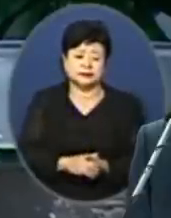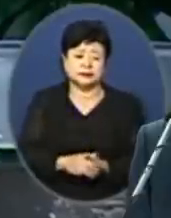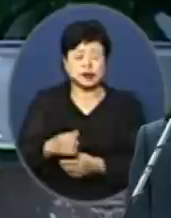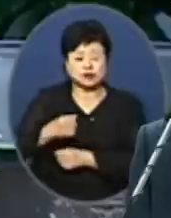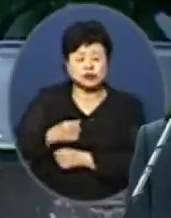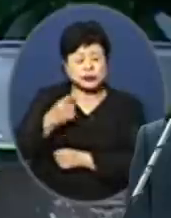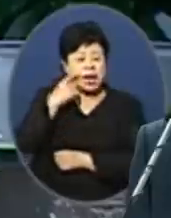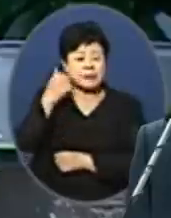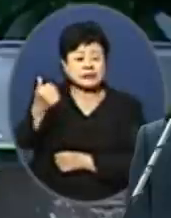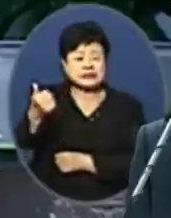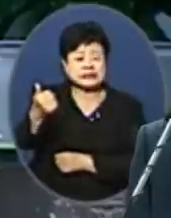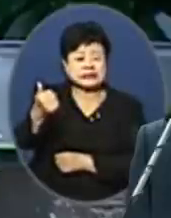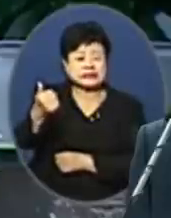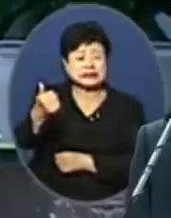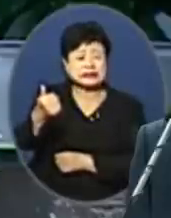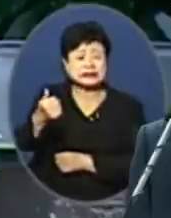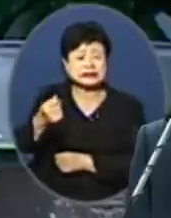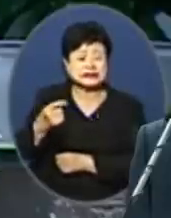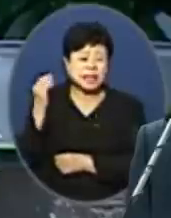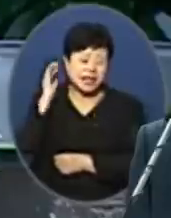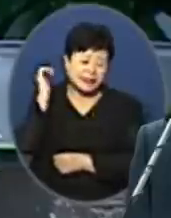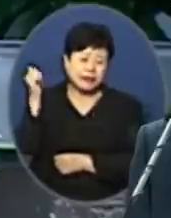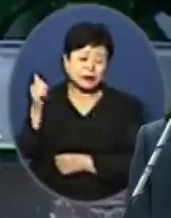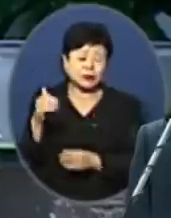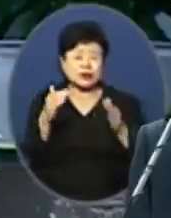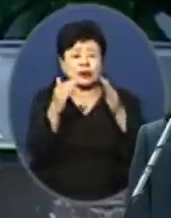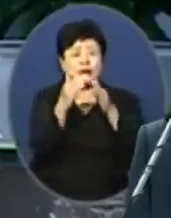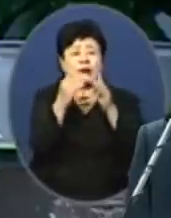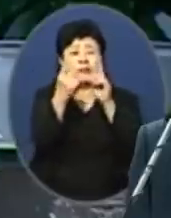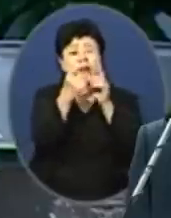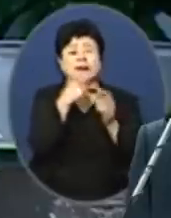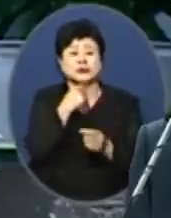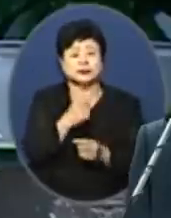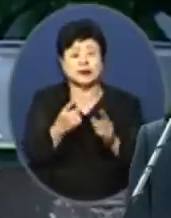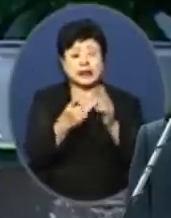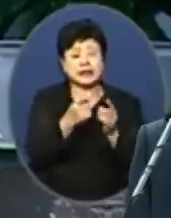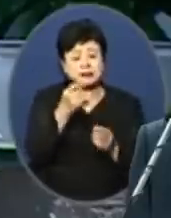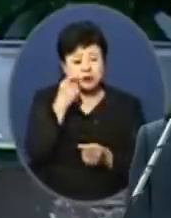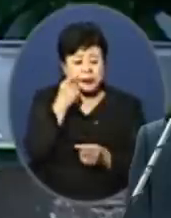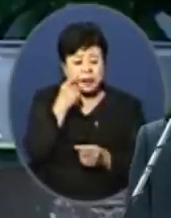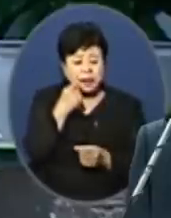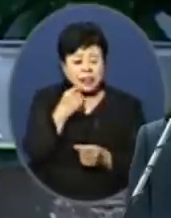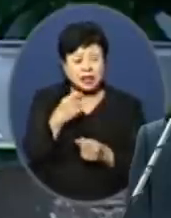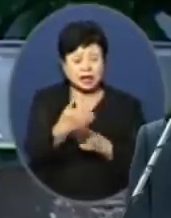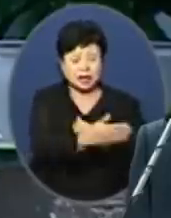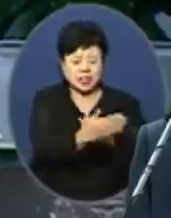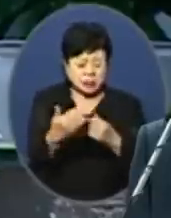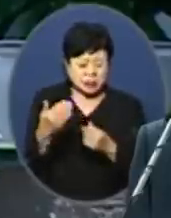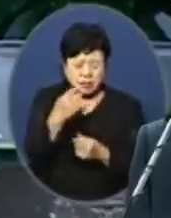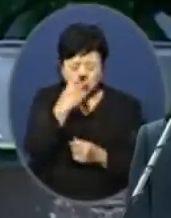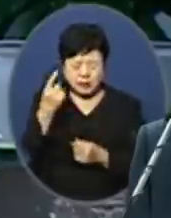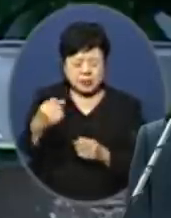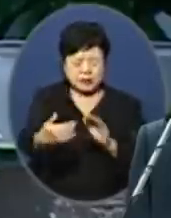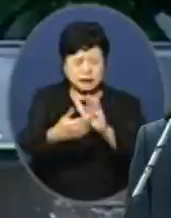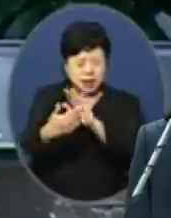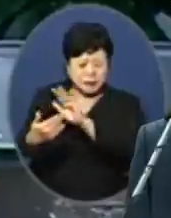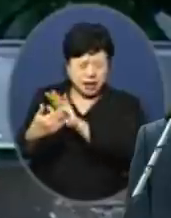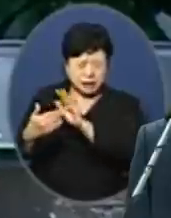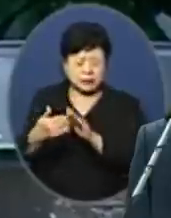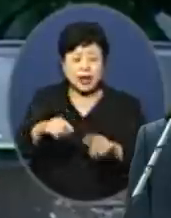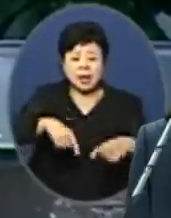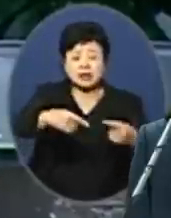병사의 아버지가 백악관에 대통령을 만나러 왔으나 만날 도리가 없습니다. 첩첩이 경비가 서 있고